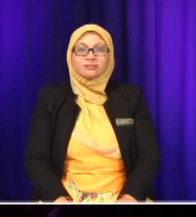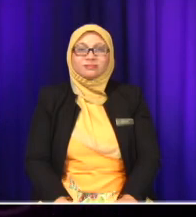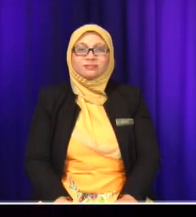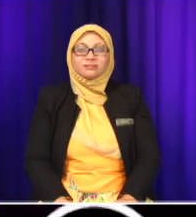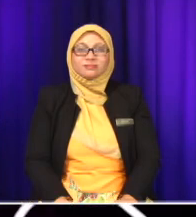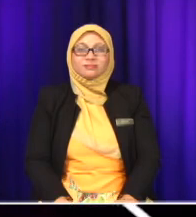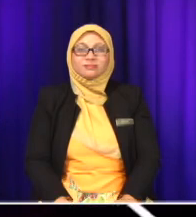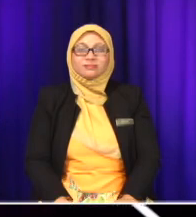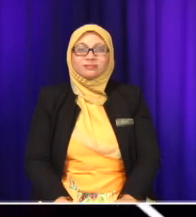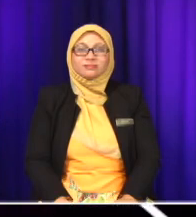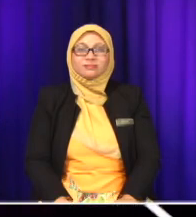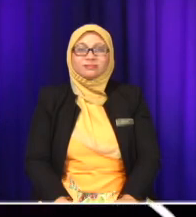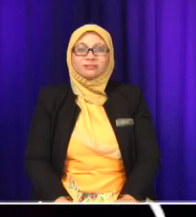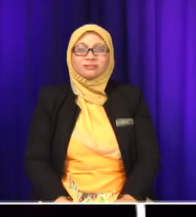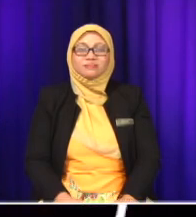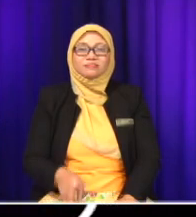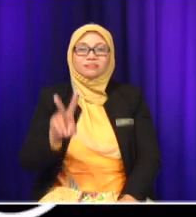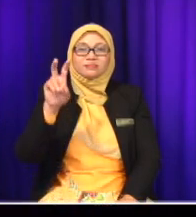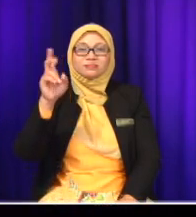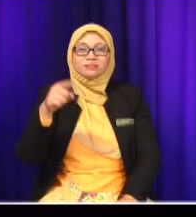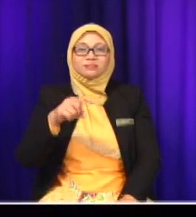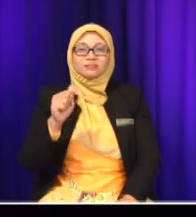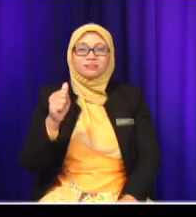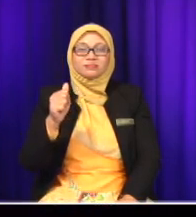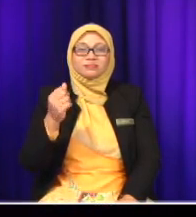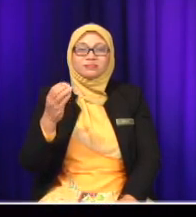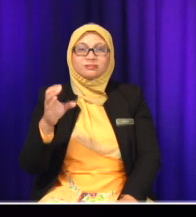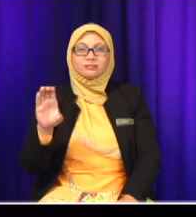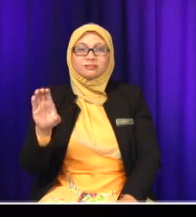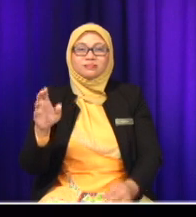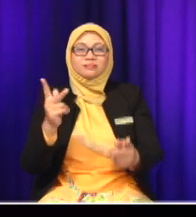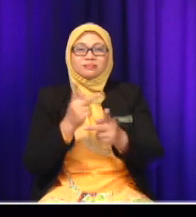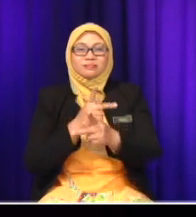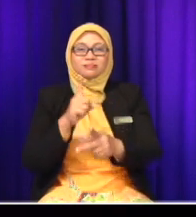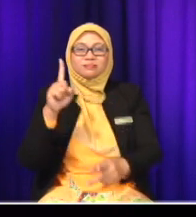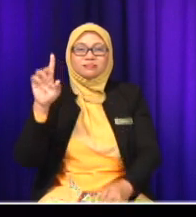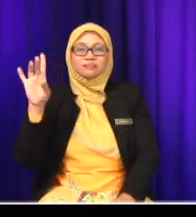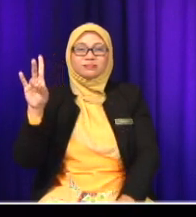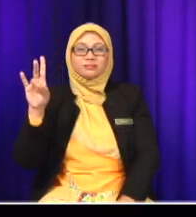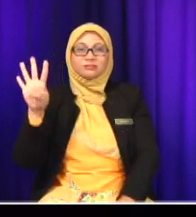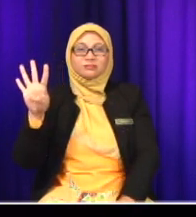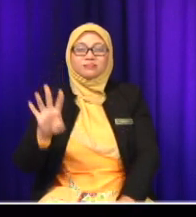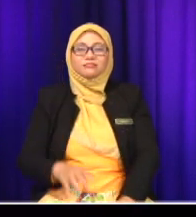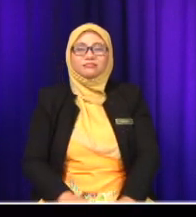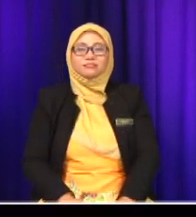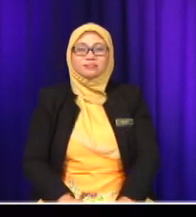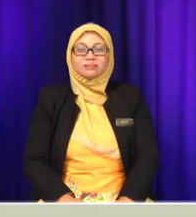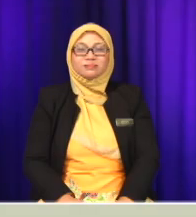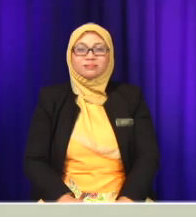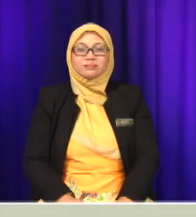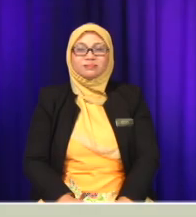silama 20/1 Dar 174 okey 20 per1 darab